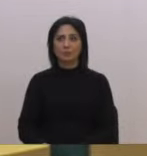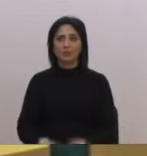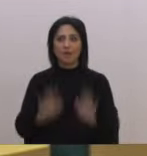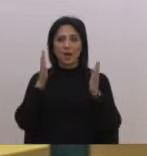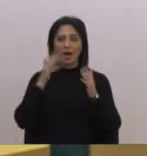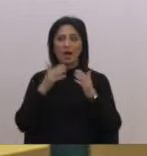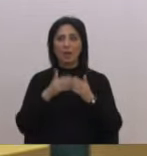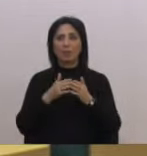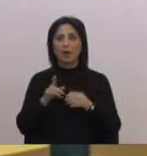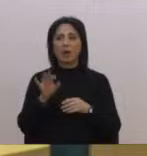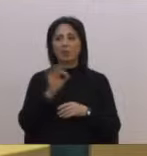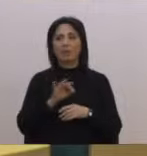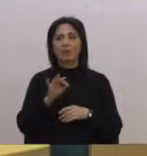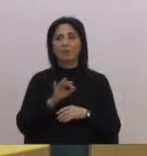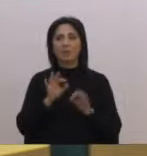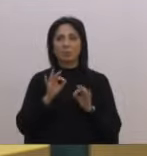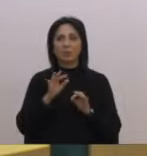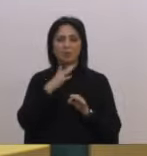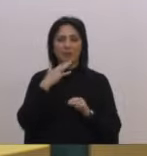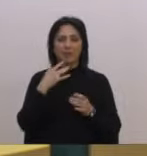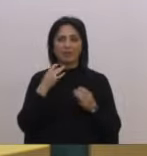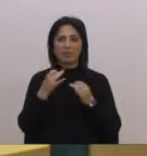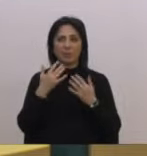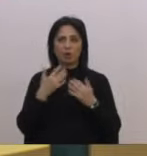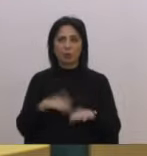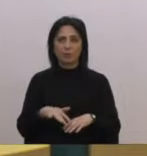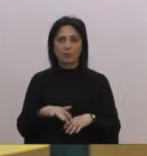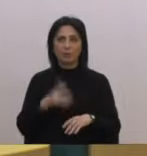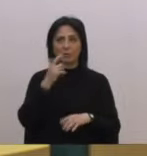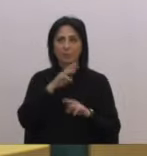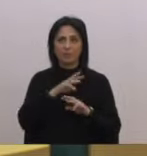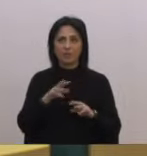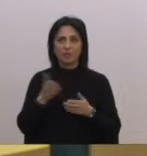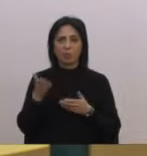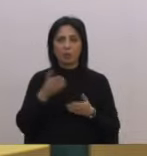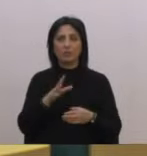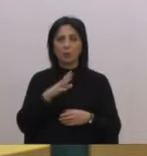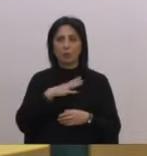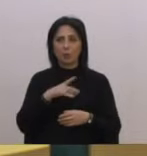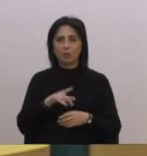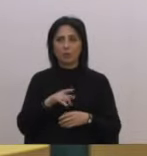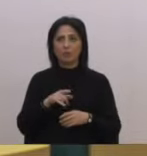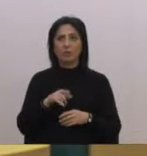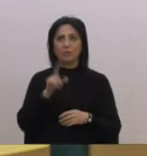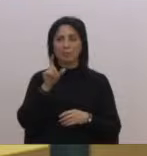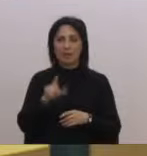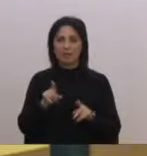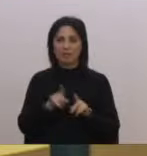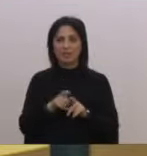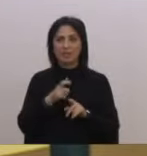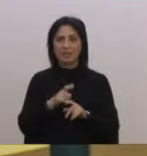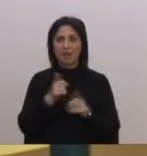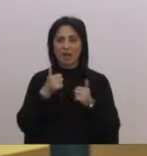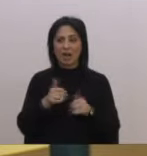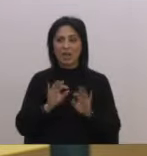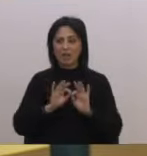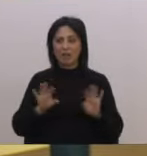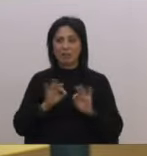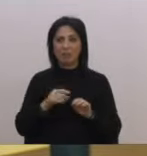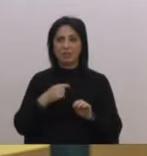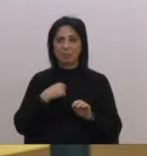Anaclii sports, amaze, martla beurui sa obret, badone ministri moțuul ei, da, mana zaliana carga taxna,